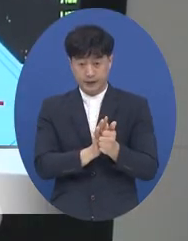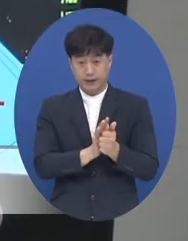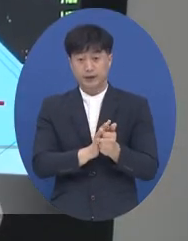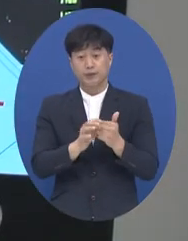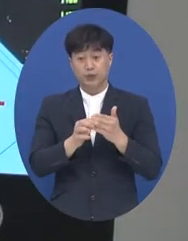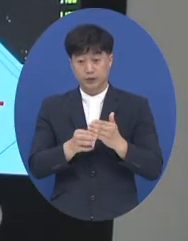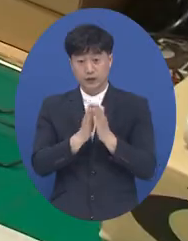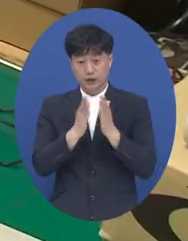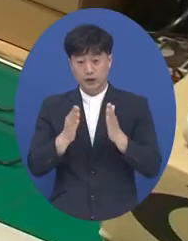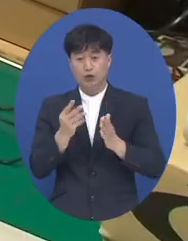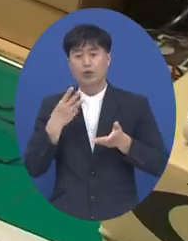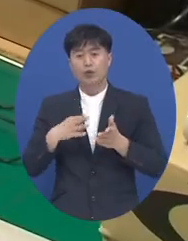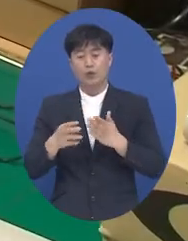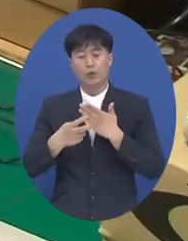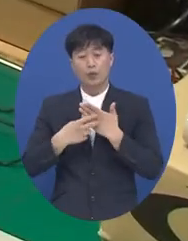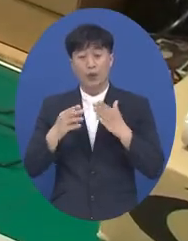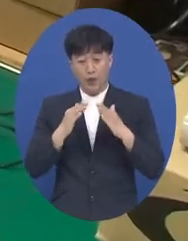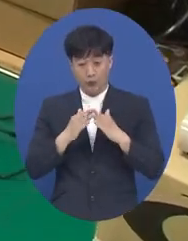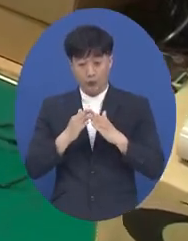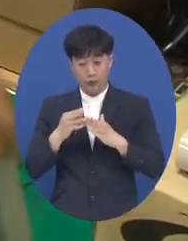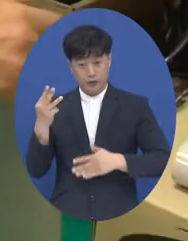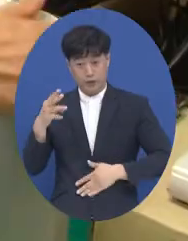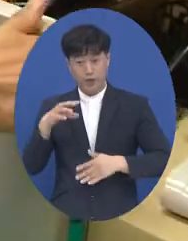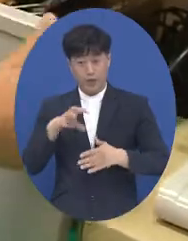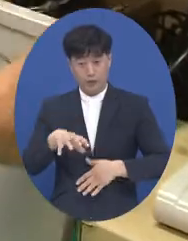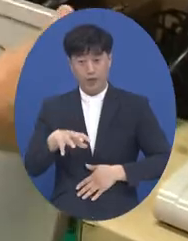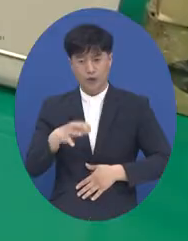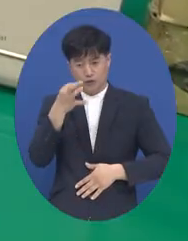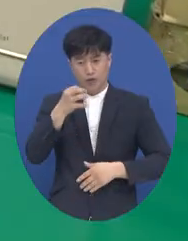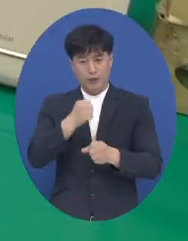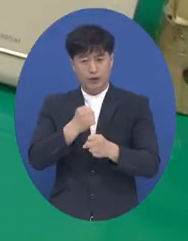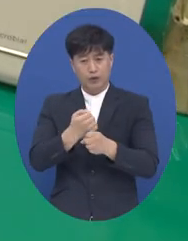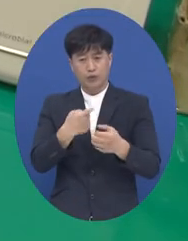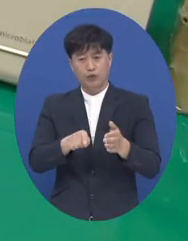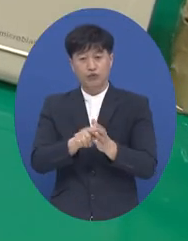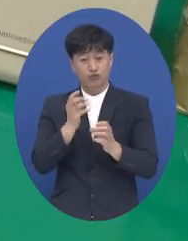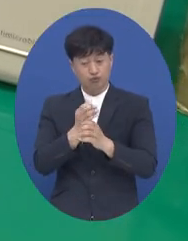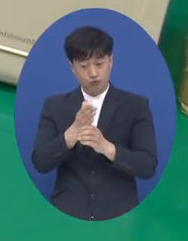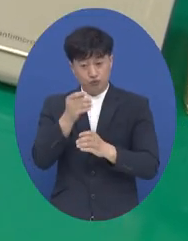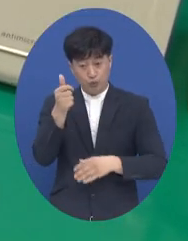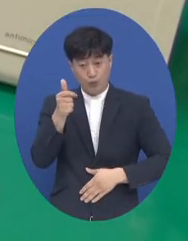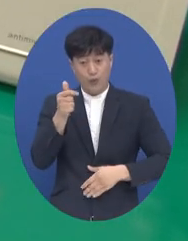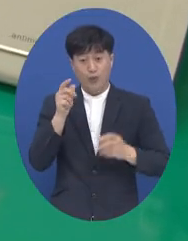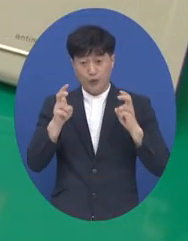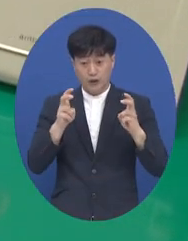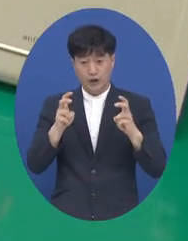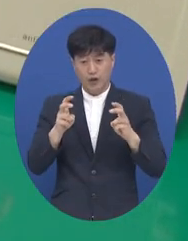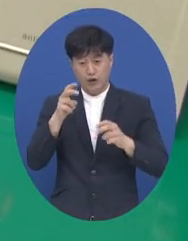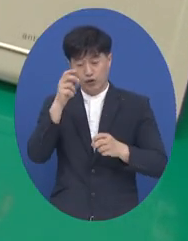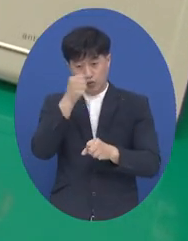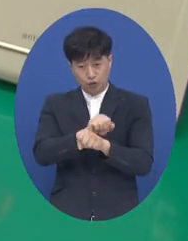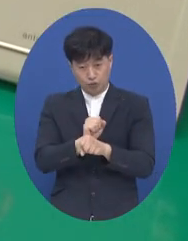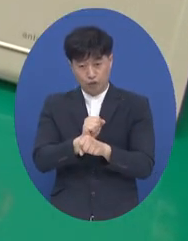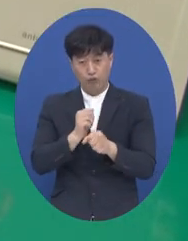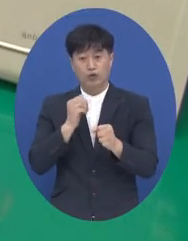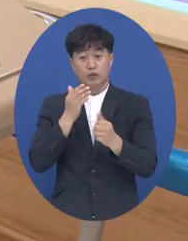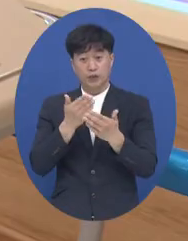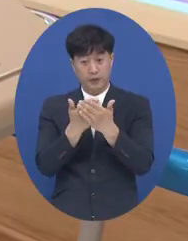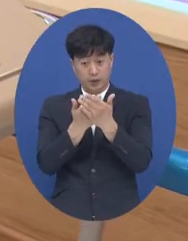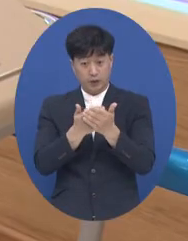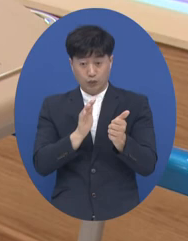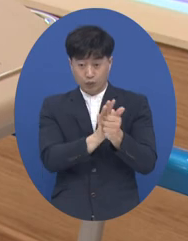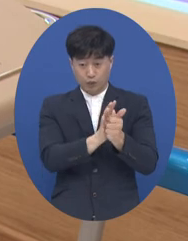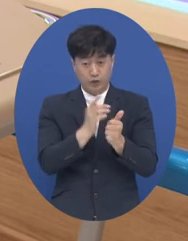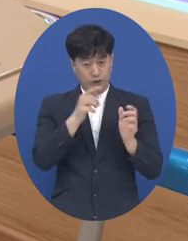3곳 경기도는 앞으로도 기술개발을 위해 경기 지역 중소기업에 대한 연구개발 지원을 이어간다는 계획입니다